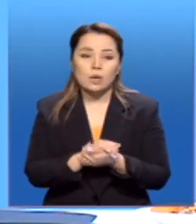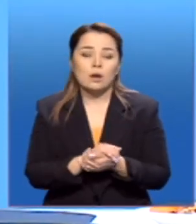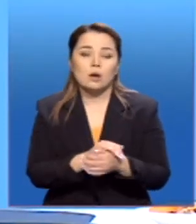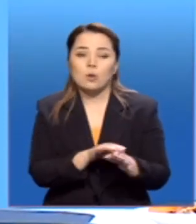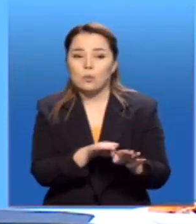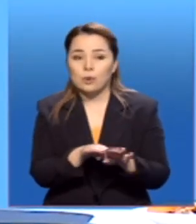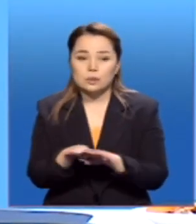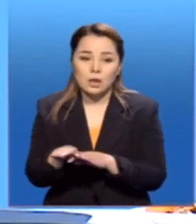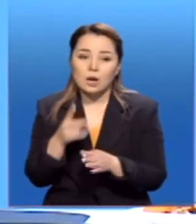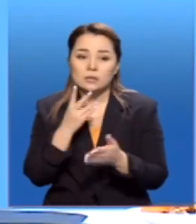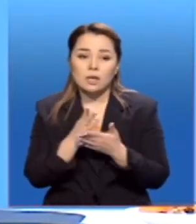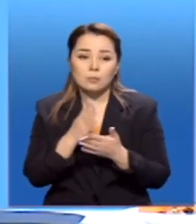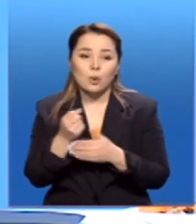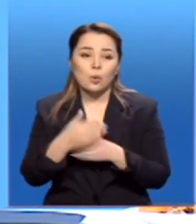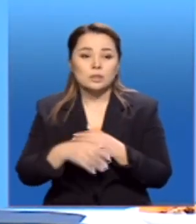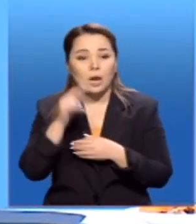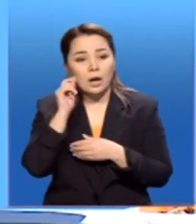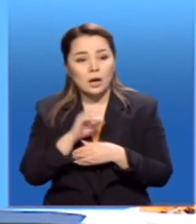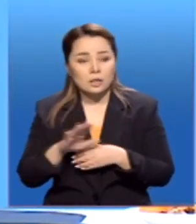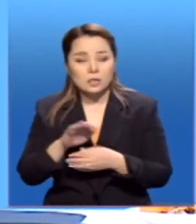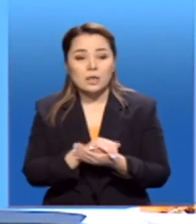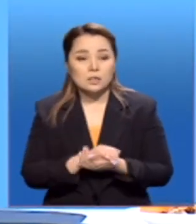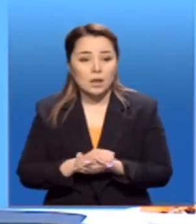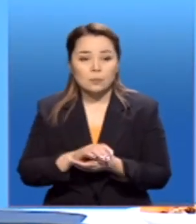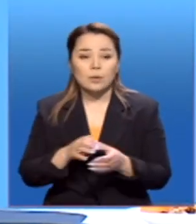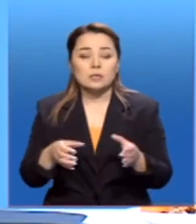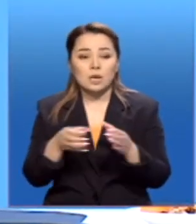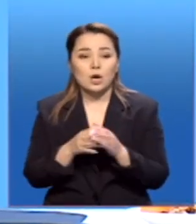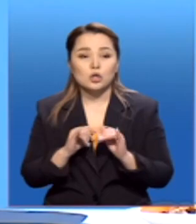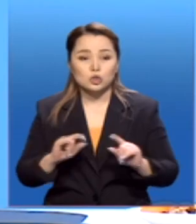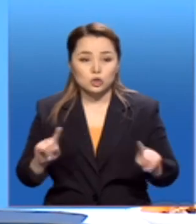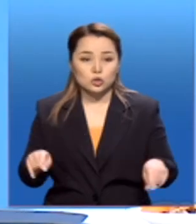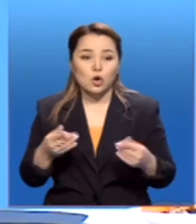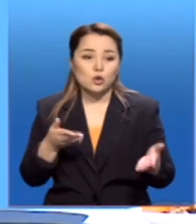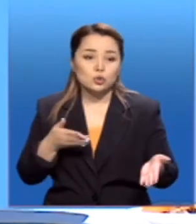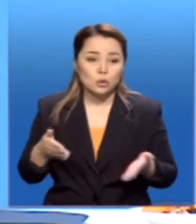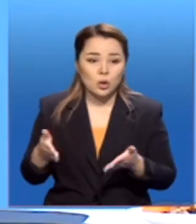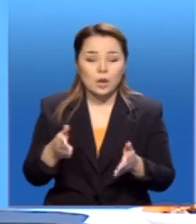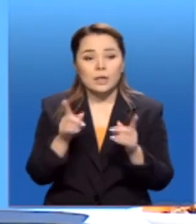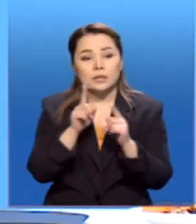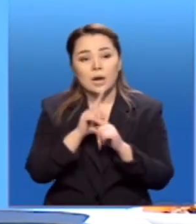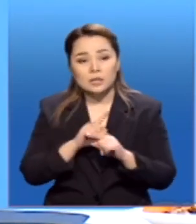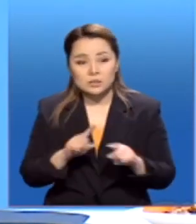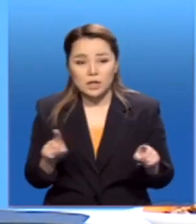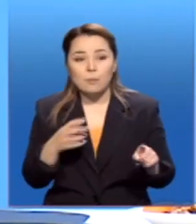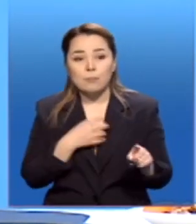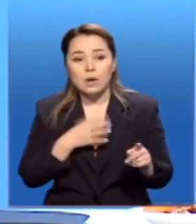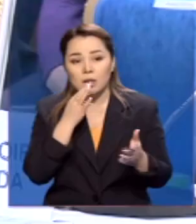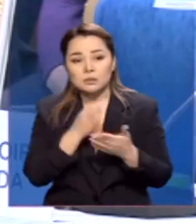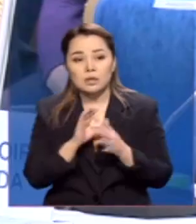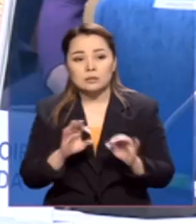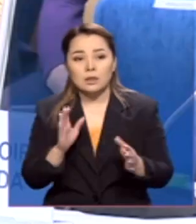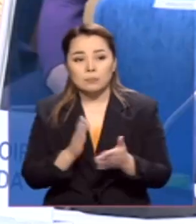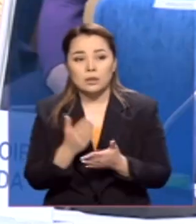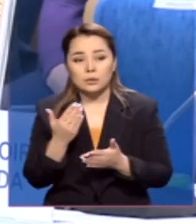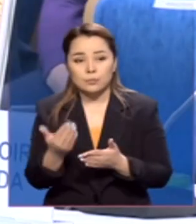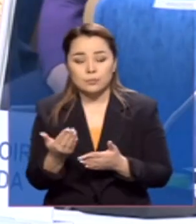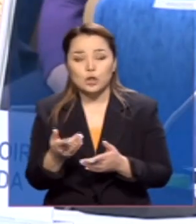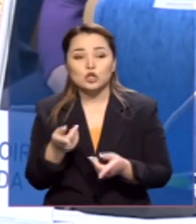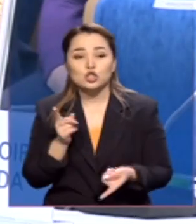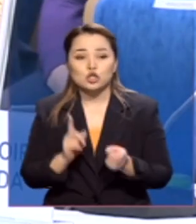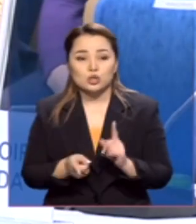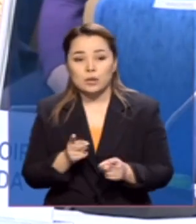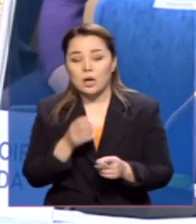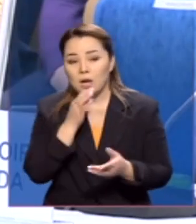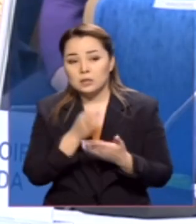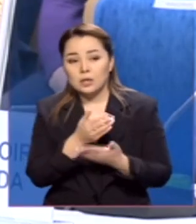Азия елдерінің ынтымақтастығын арттыру жолында айрықша маңызға ие. Шын